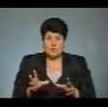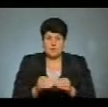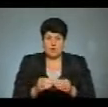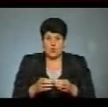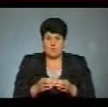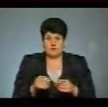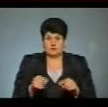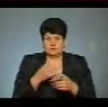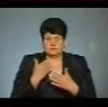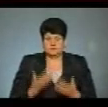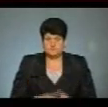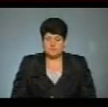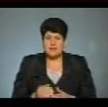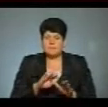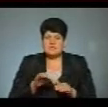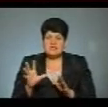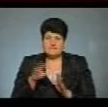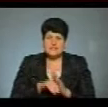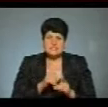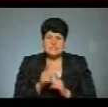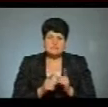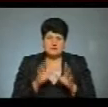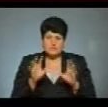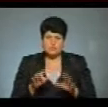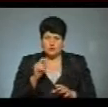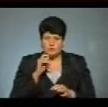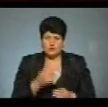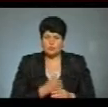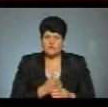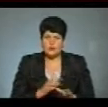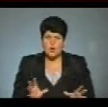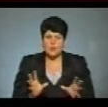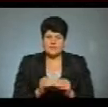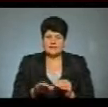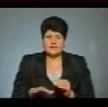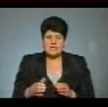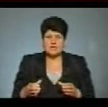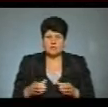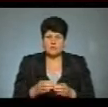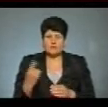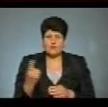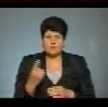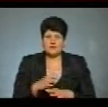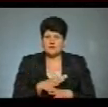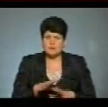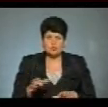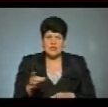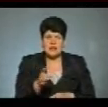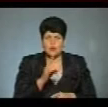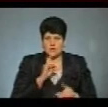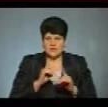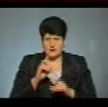територіальної громади. Після внесення змін до закону України про добровільне об'єднання територіальних громад в області не буде районних рад